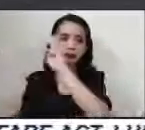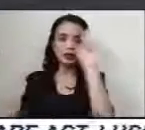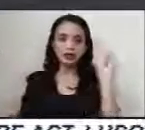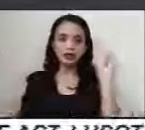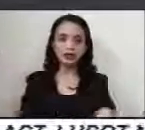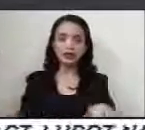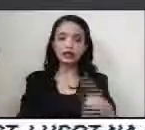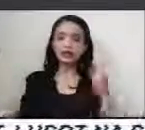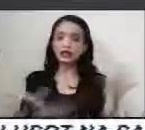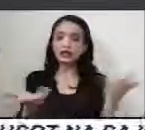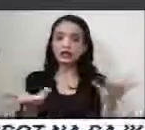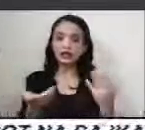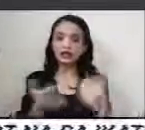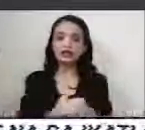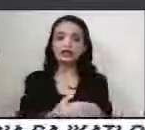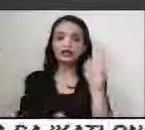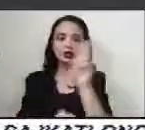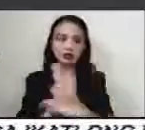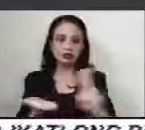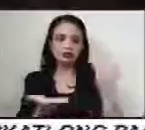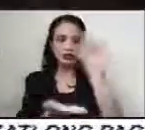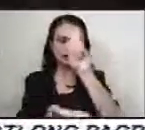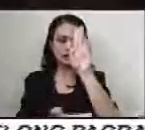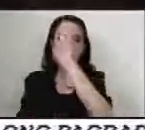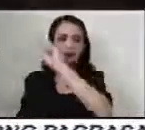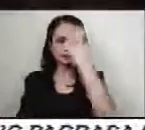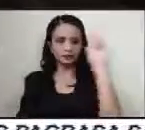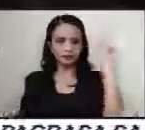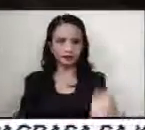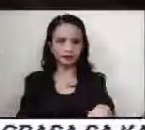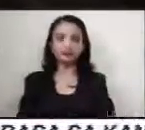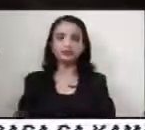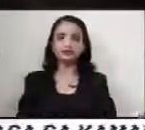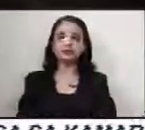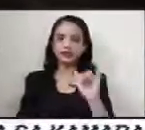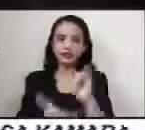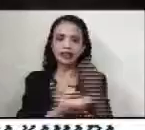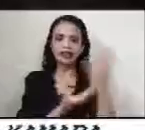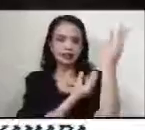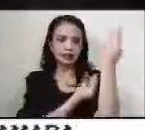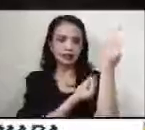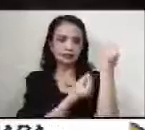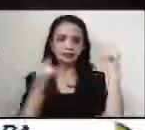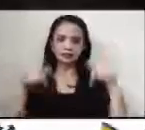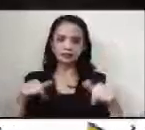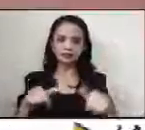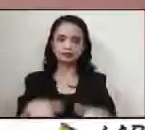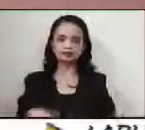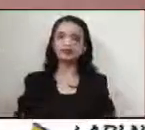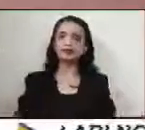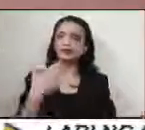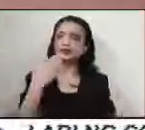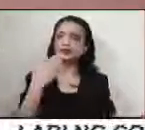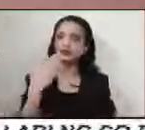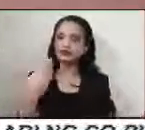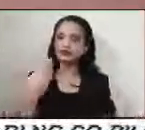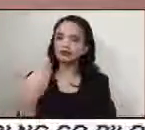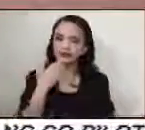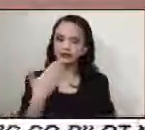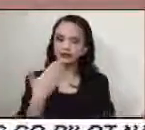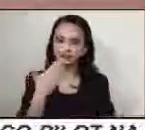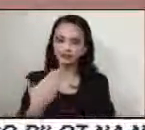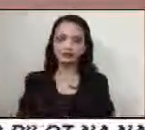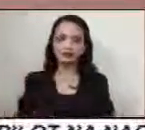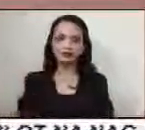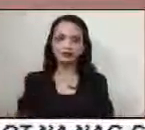anak na si Tais Loxin, kaya't nahilig din ito sa mobile games. Ngunit laking gulat na lamang nila sa